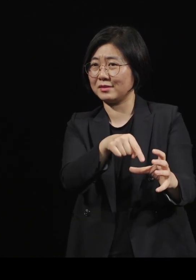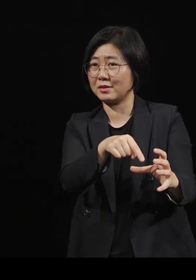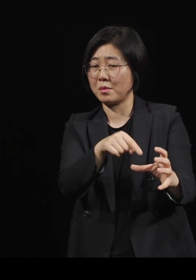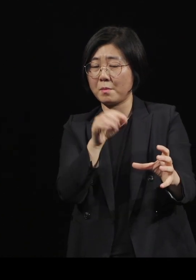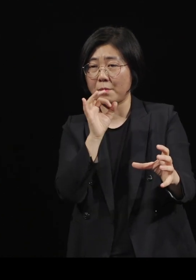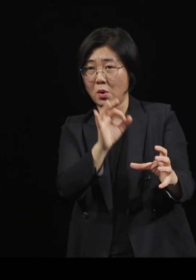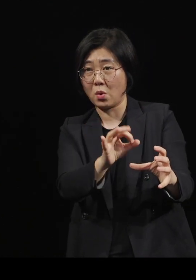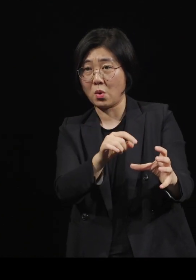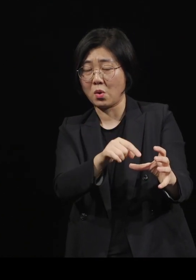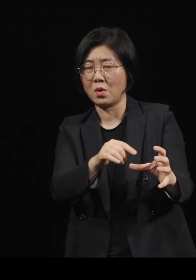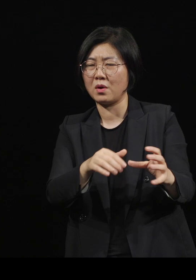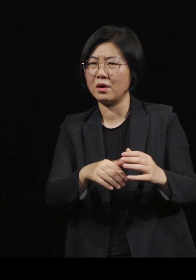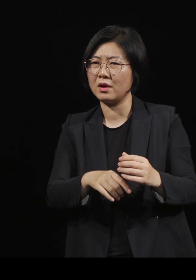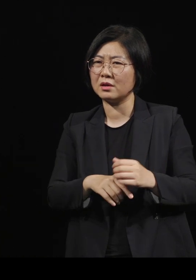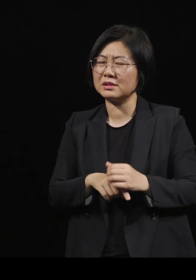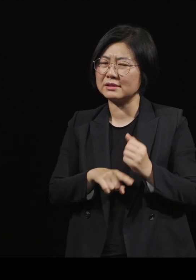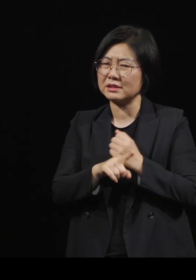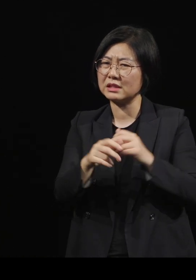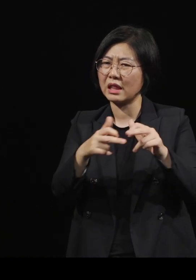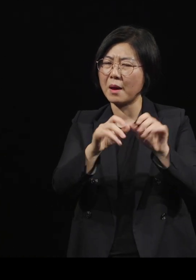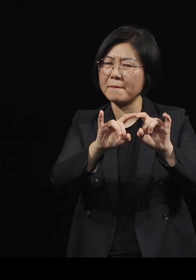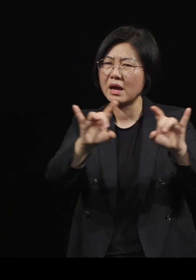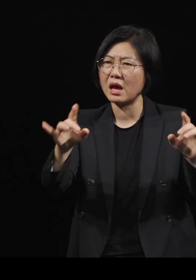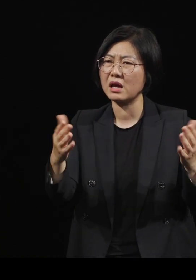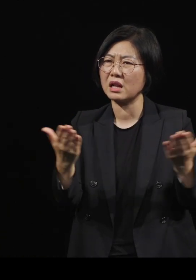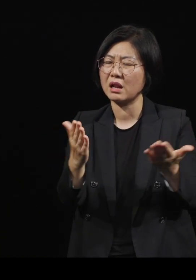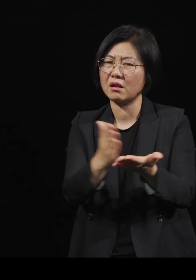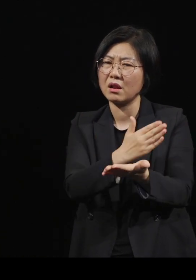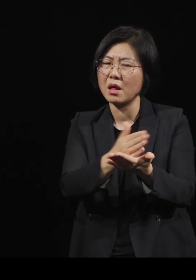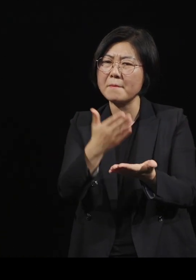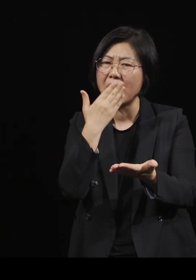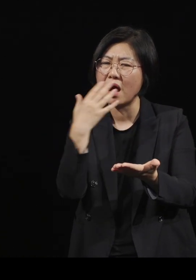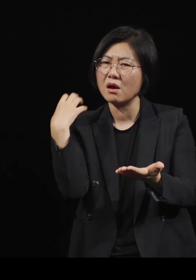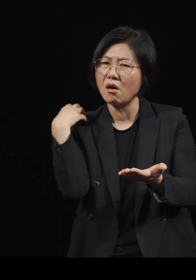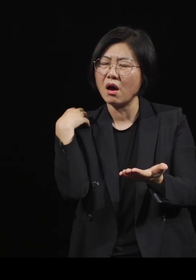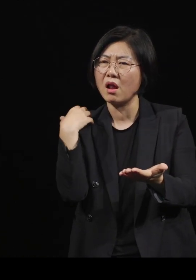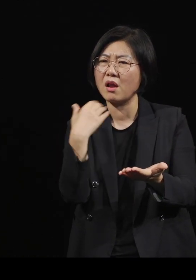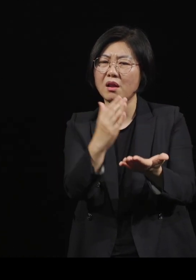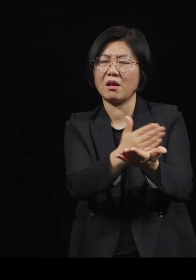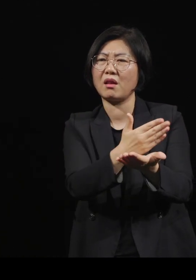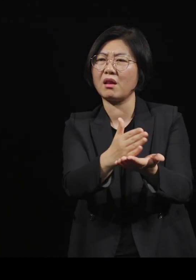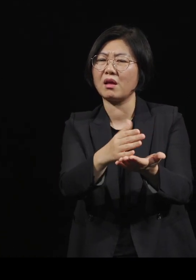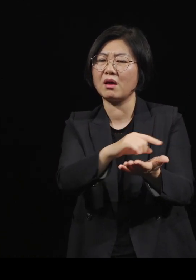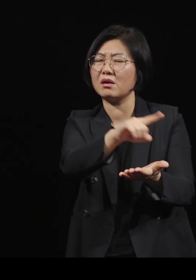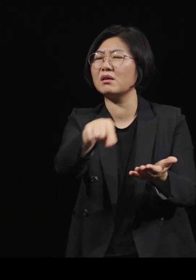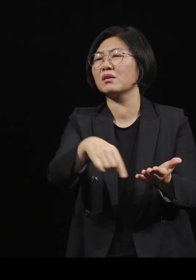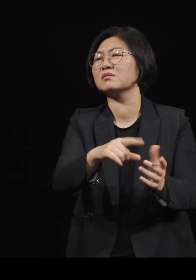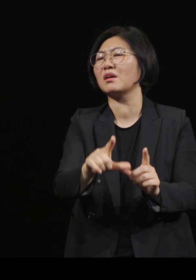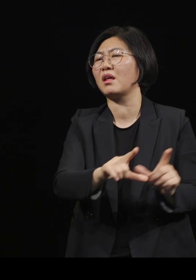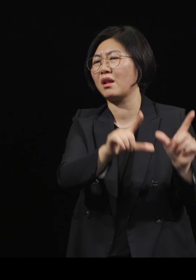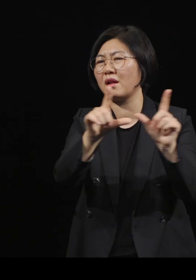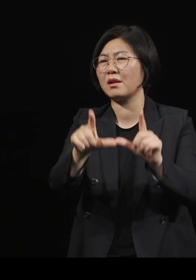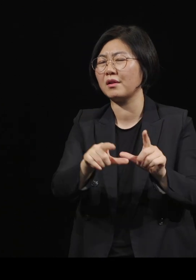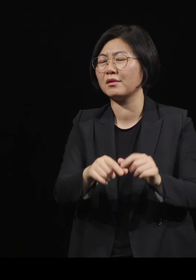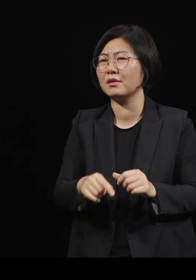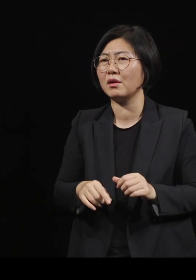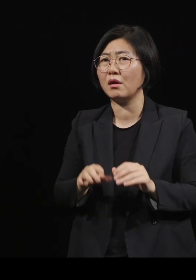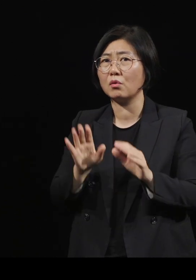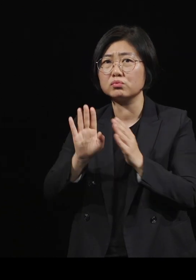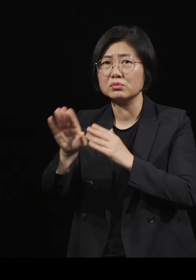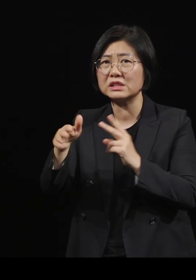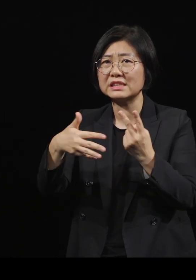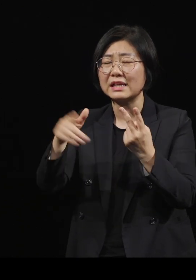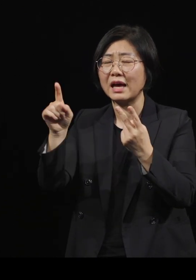보고 장애마다 할 수 있는 역할들을 나누면서 함께 살아갔다고 해요. 그런데